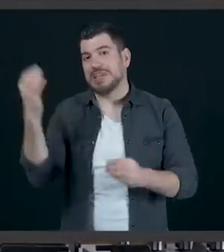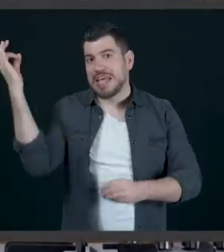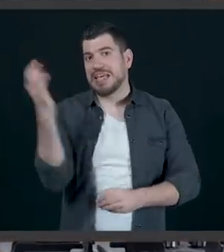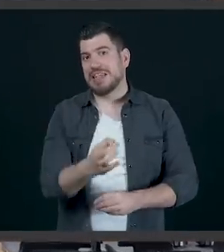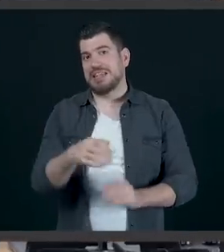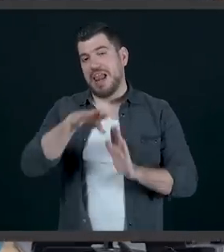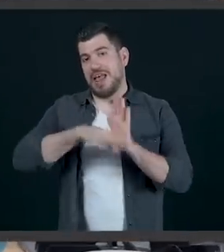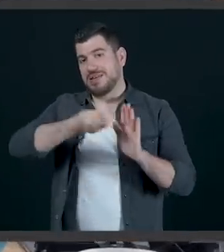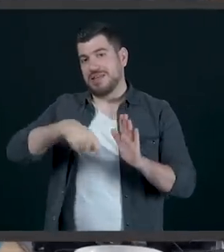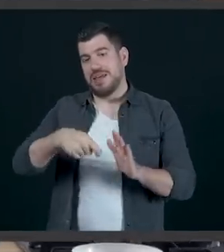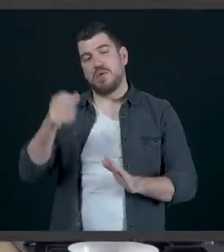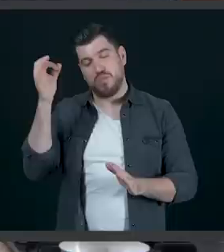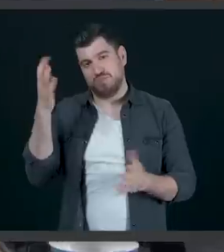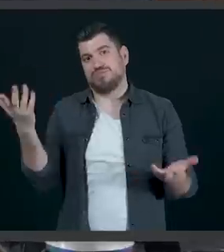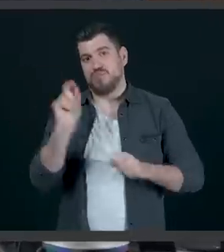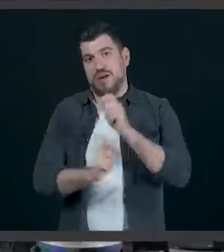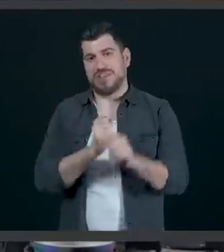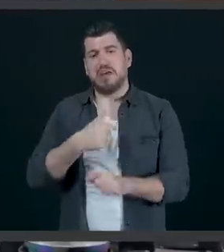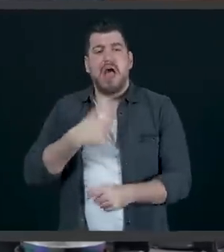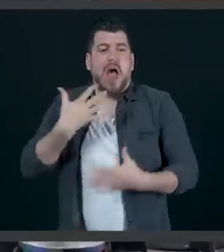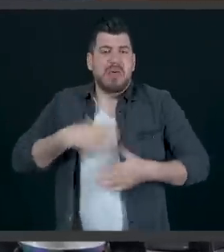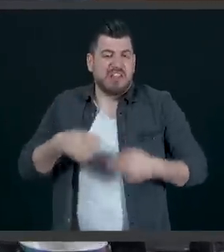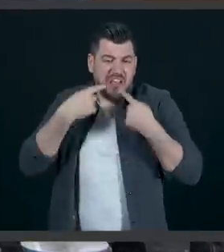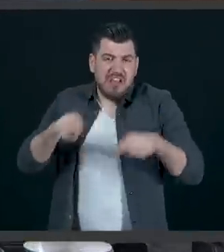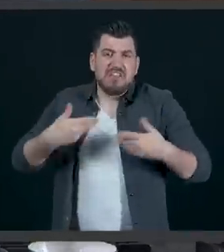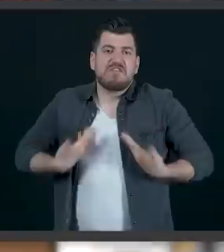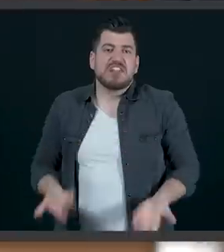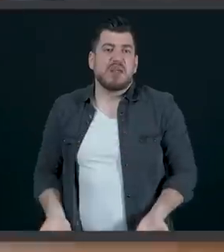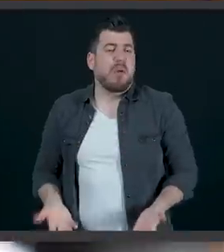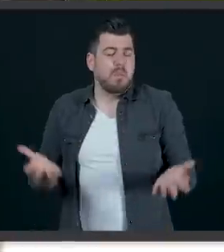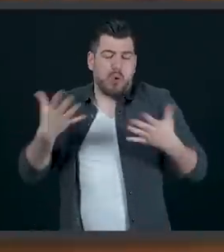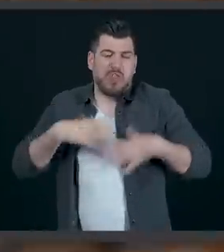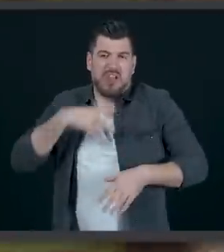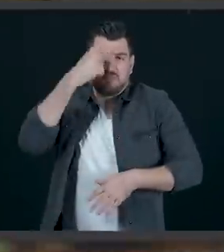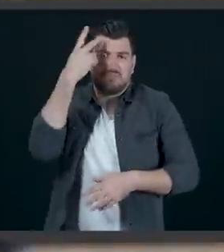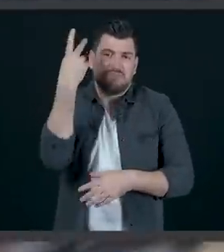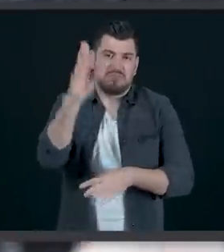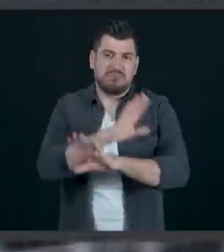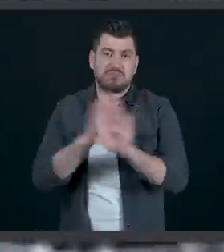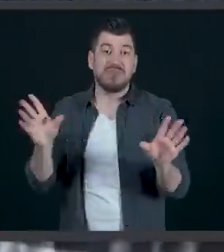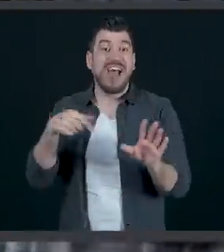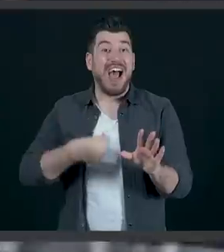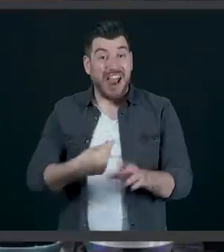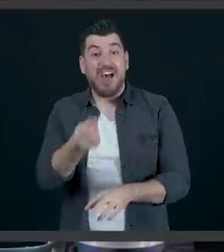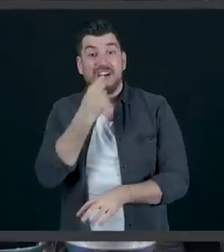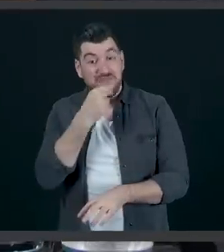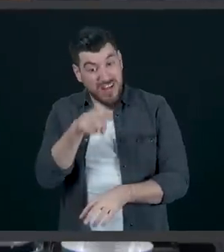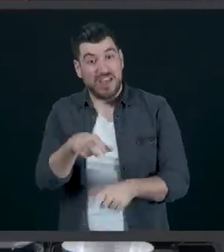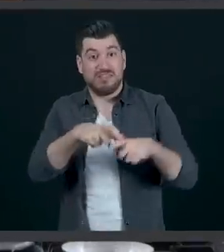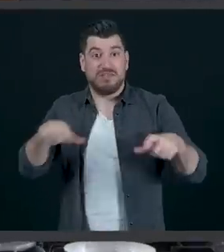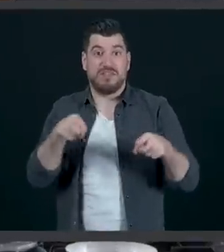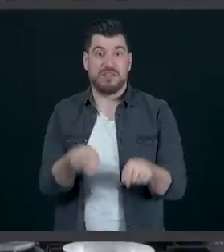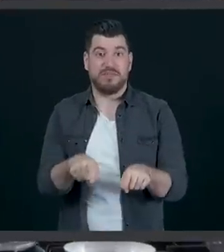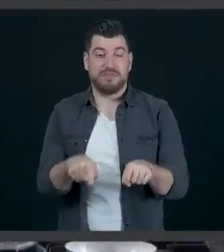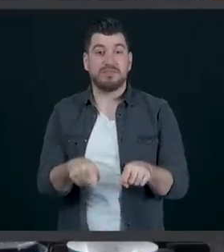έκανε, δεν μου πειράζει, βρίστε με, πείτε ό,τι θέλετε. Σκοπός είναι να δοκιμάσετε τη συνταγή. Σε αυτό το σημείο θα πάρω ένα ταψάκι, 20x30 είναι